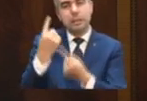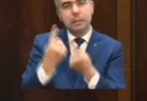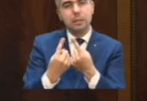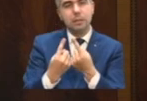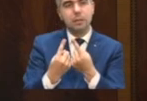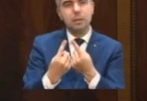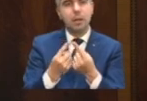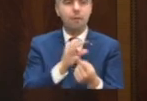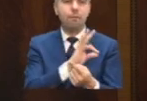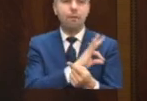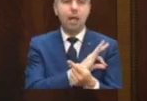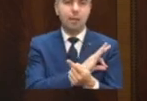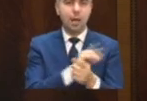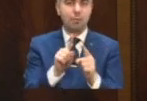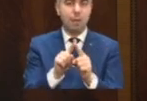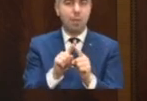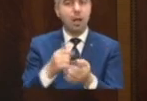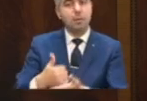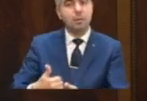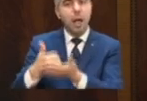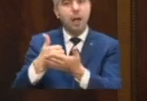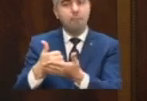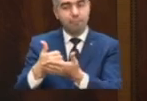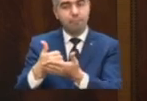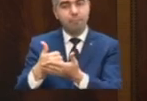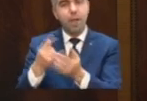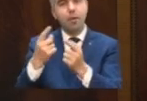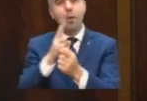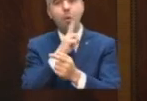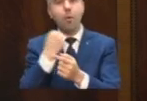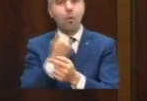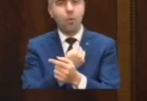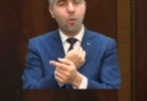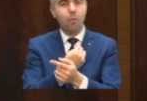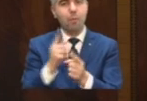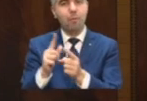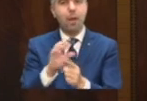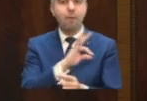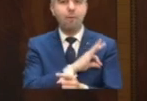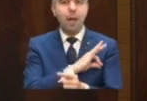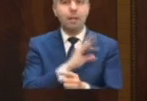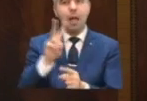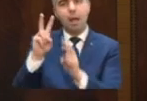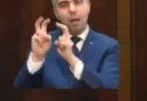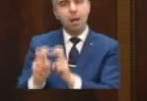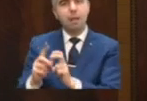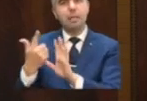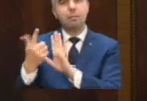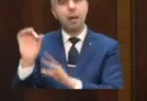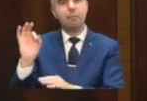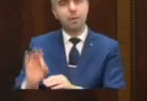الاستدانه اللي معقوله، وهي اللي استفدت من الدعم ديال الدوله لانها عندها هذيك النسبه يعني اقل من 7%. اذا شنو